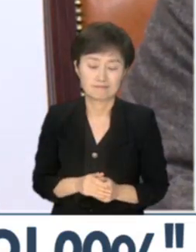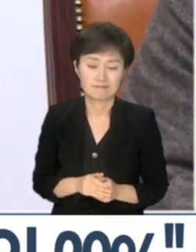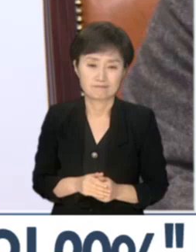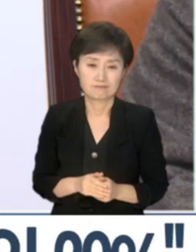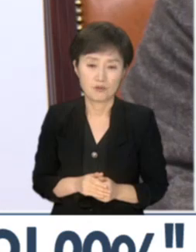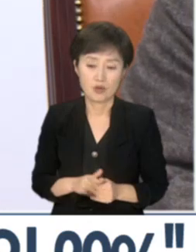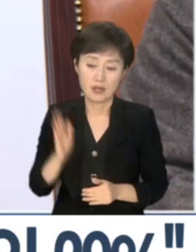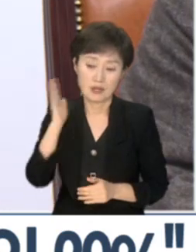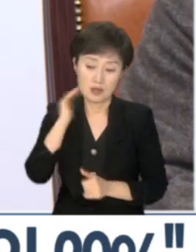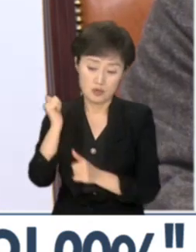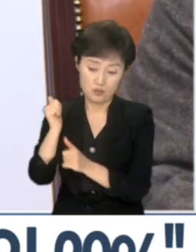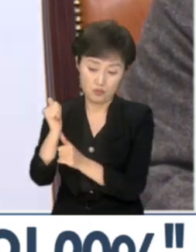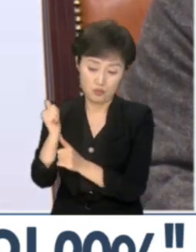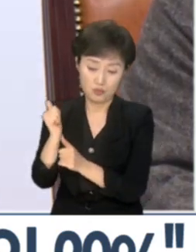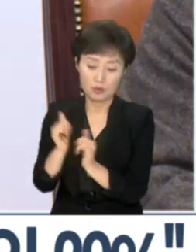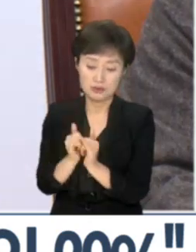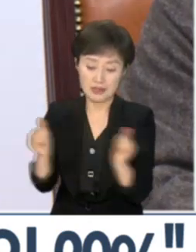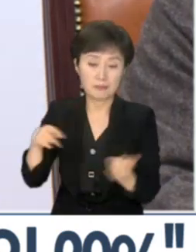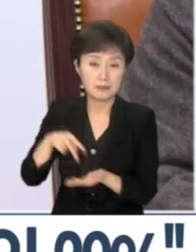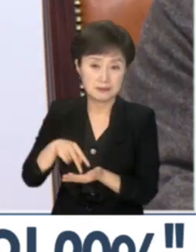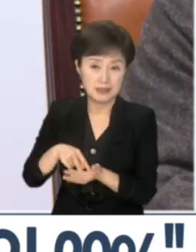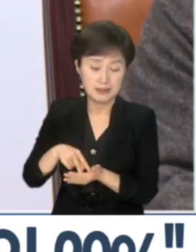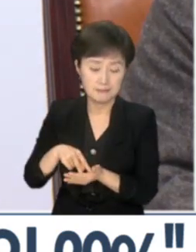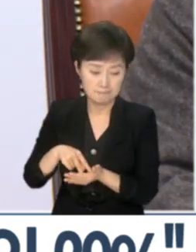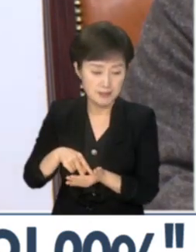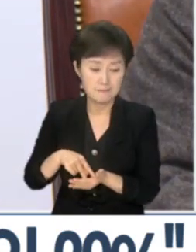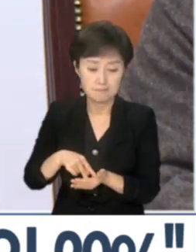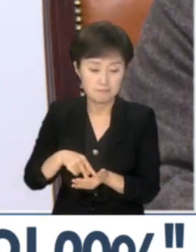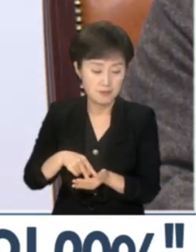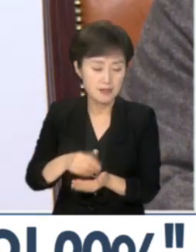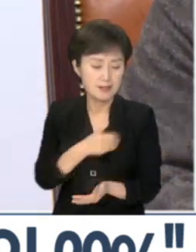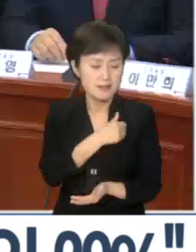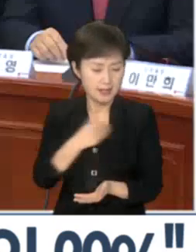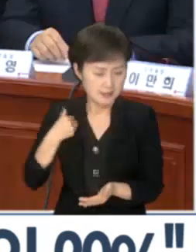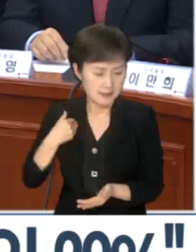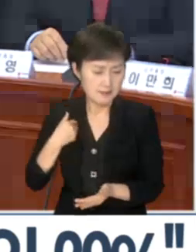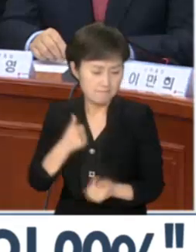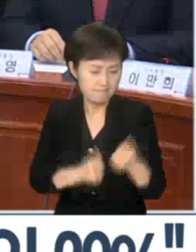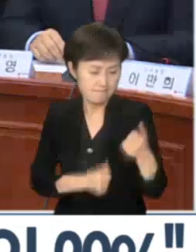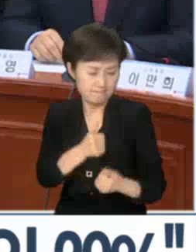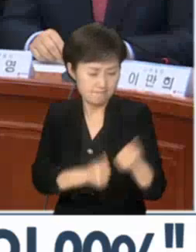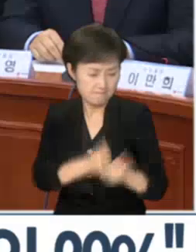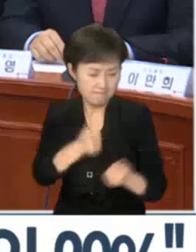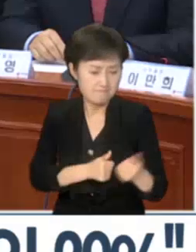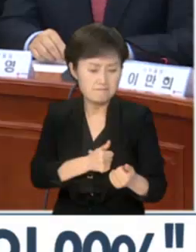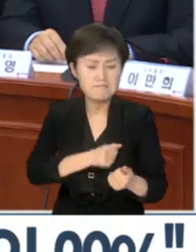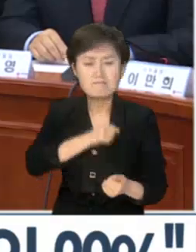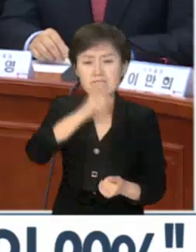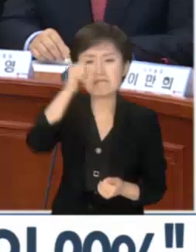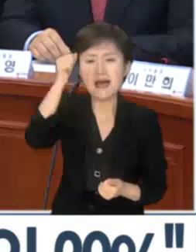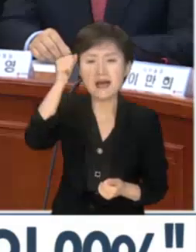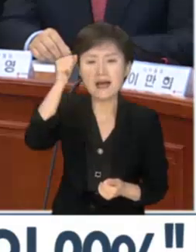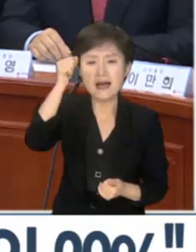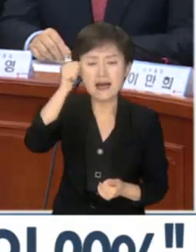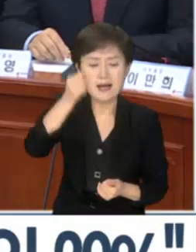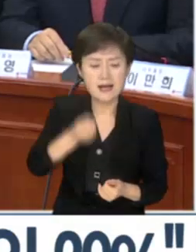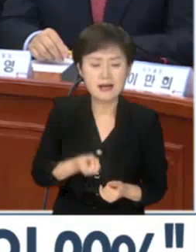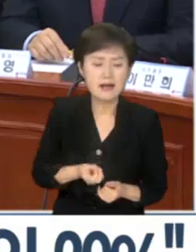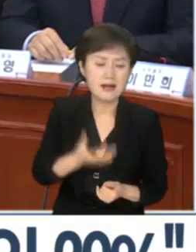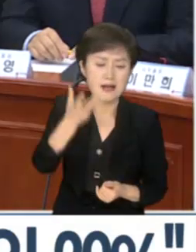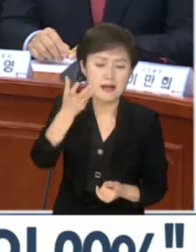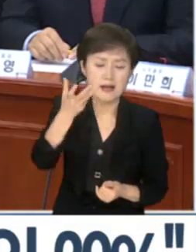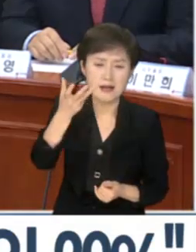우리가 대통령을 모시는 자세 입장에서는 당당히 싸워서 경선해서 살아서 돌아가는 것이 그게